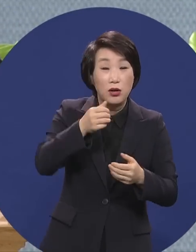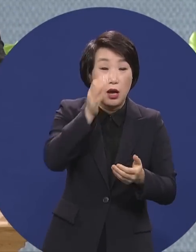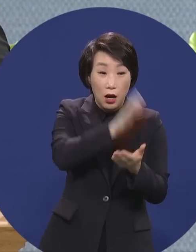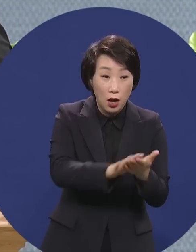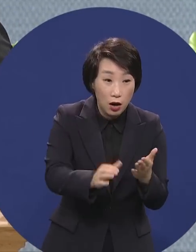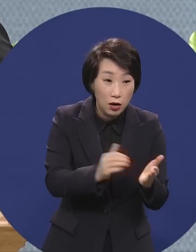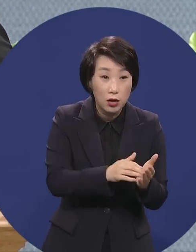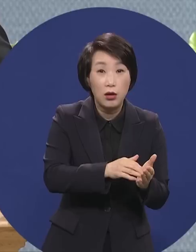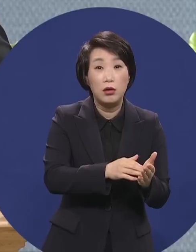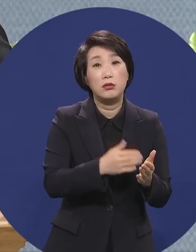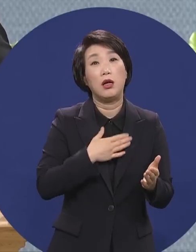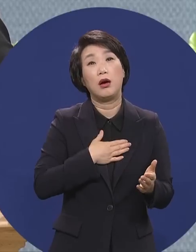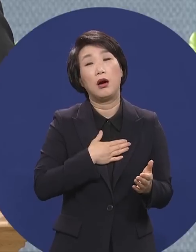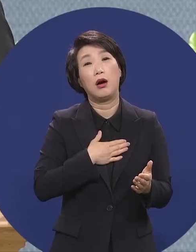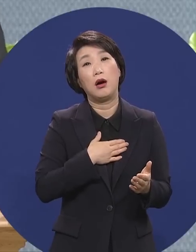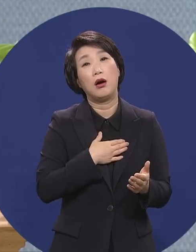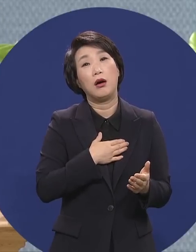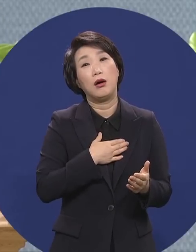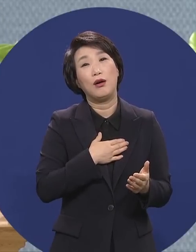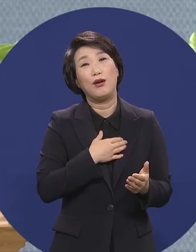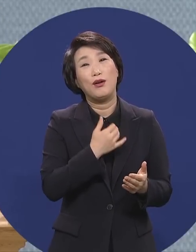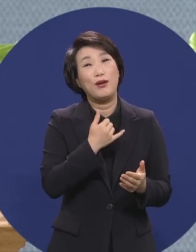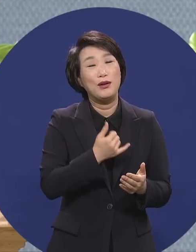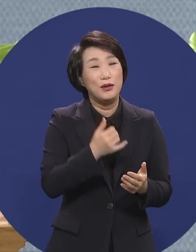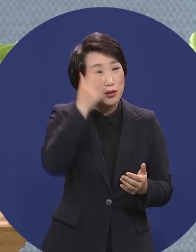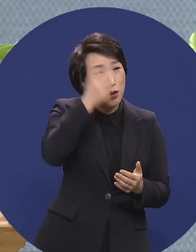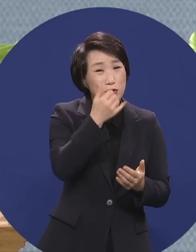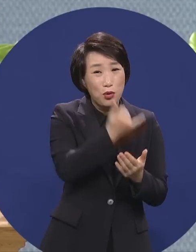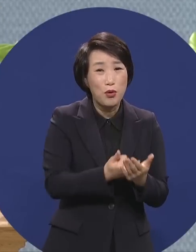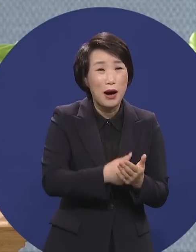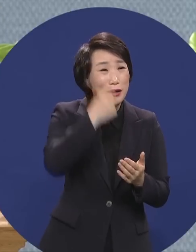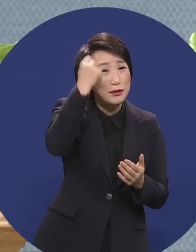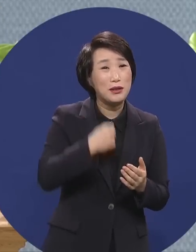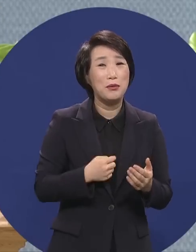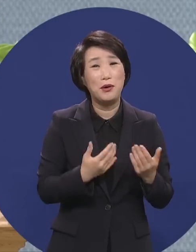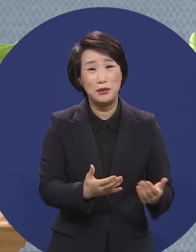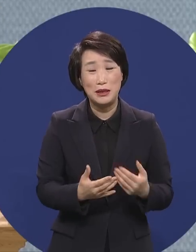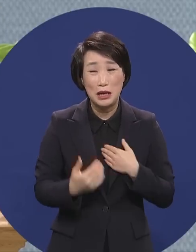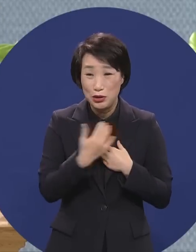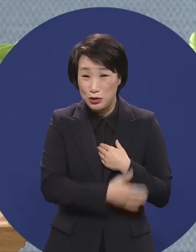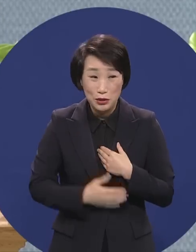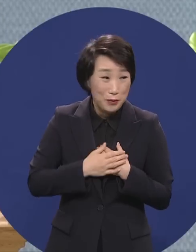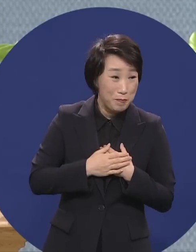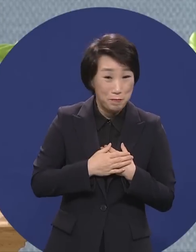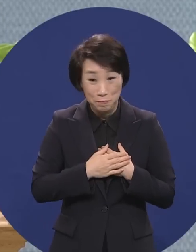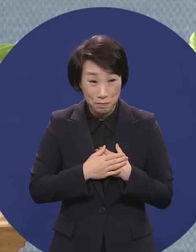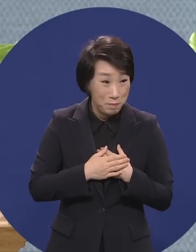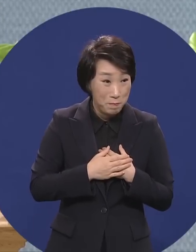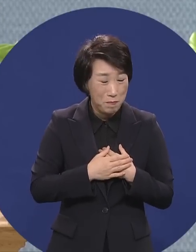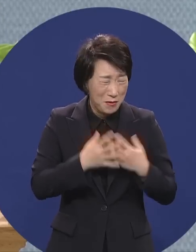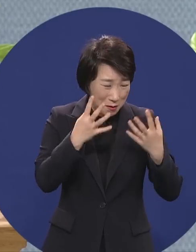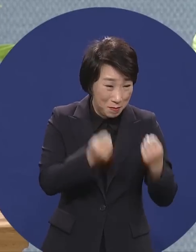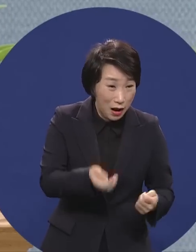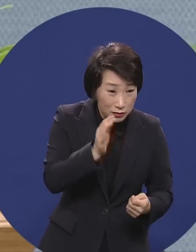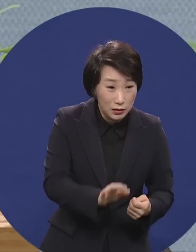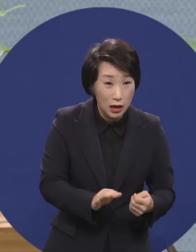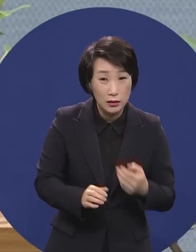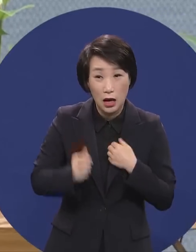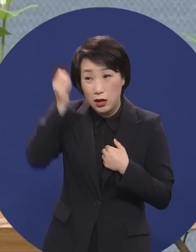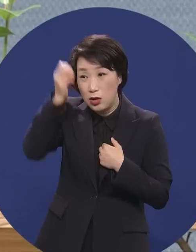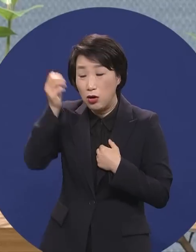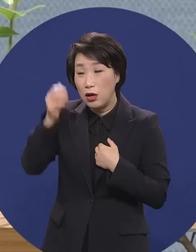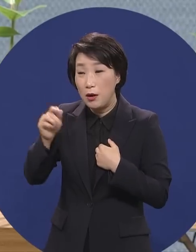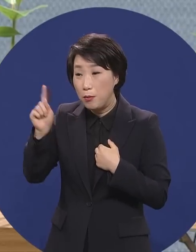내가 느낀다면, 그리고 정말로 뭔가 육신에 갈망하는 요청은 엄청난데